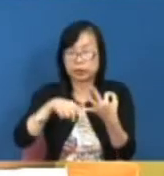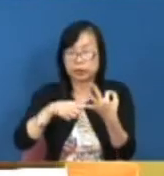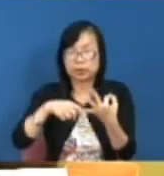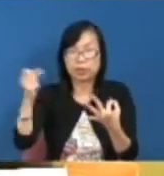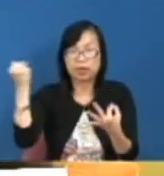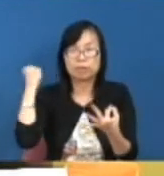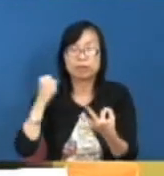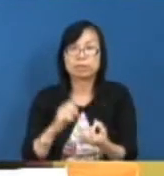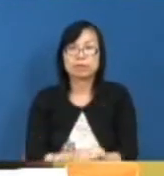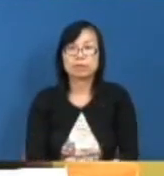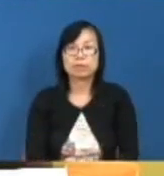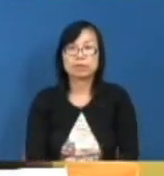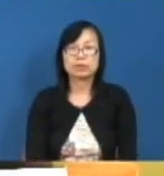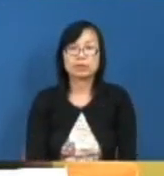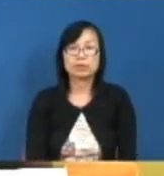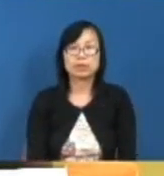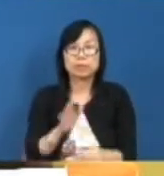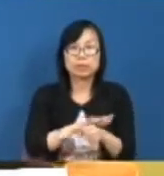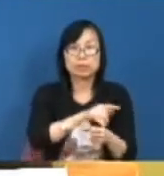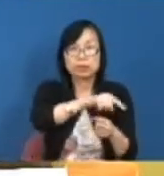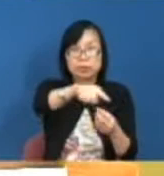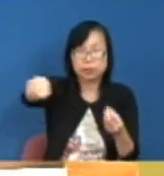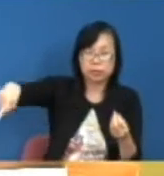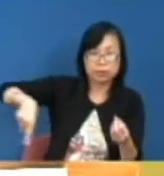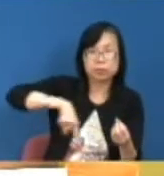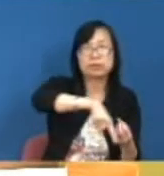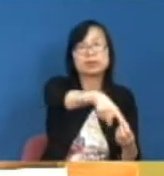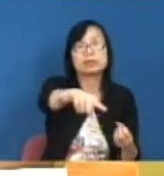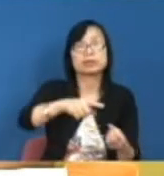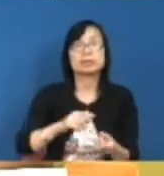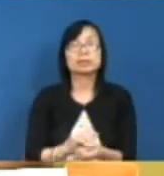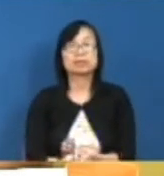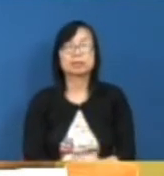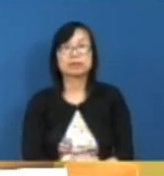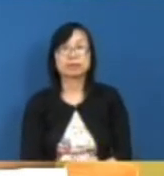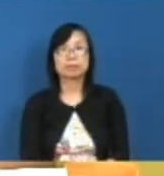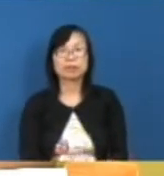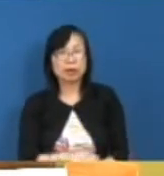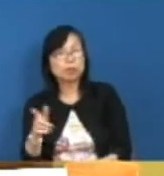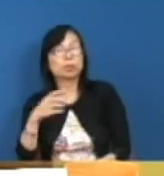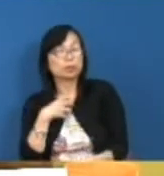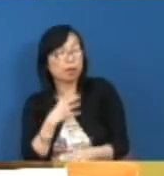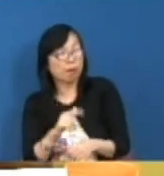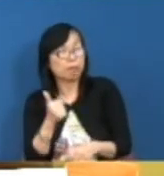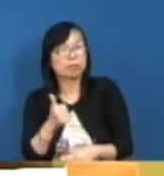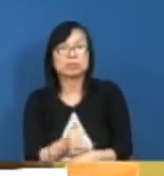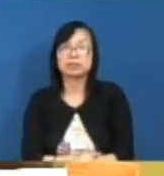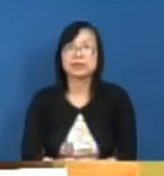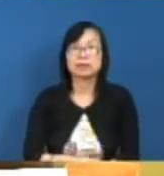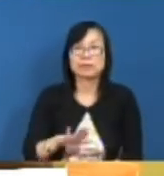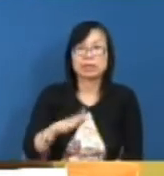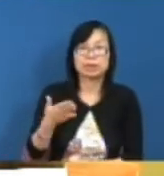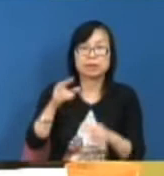嚇外圍即係核心保護區裏邊最埋嘅嗰個一定係佢嘅人啦，唔使講呢個亦都合理啦，係咪？好啦，個問題